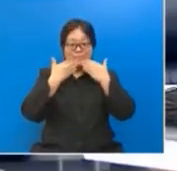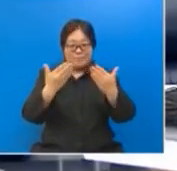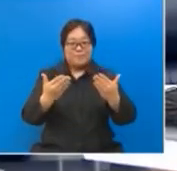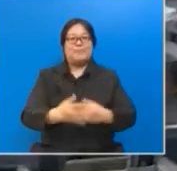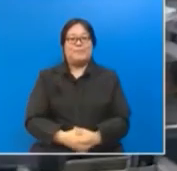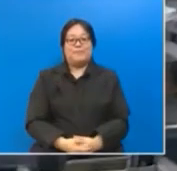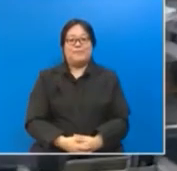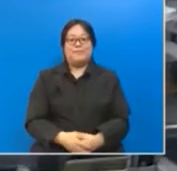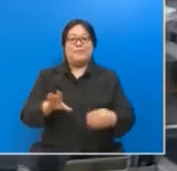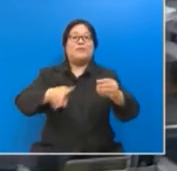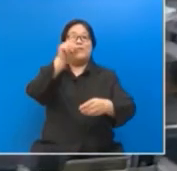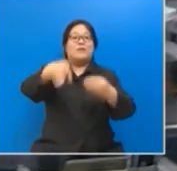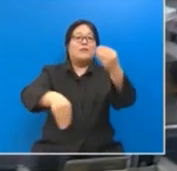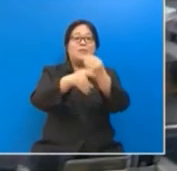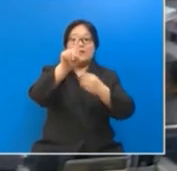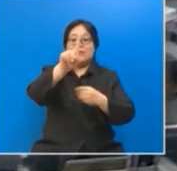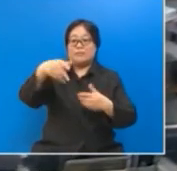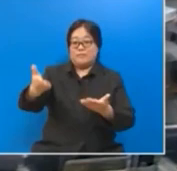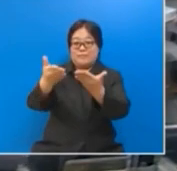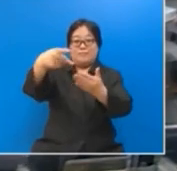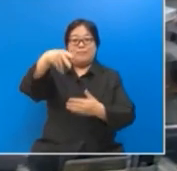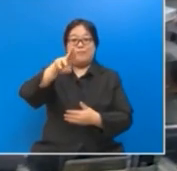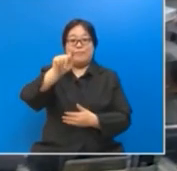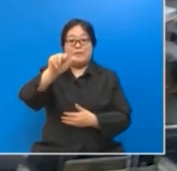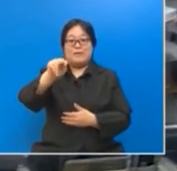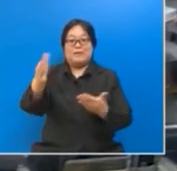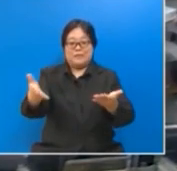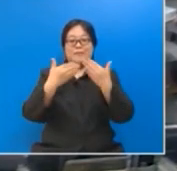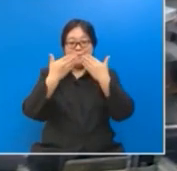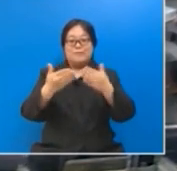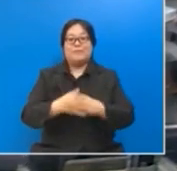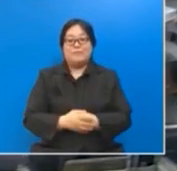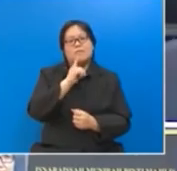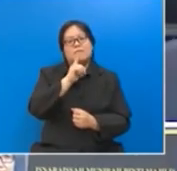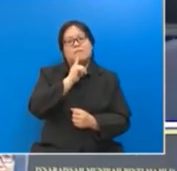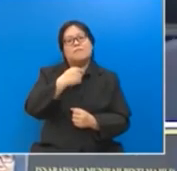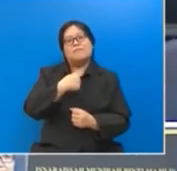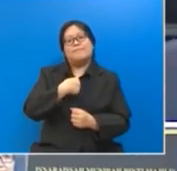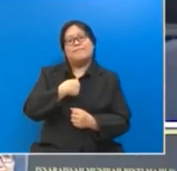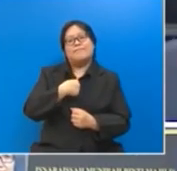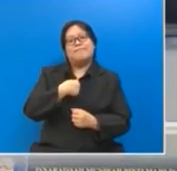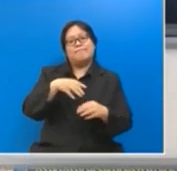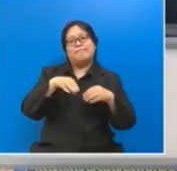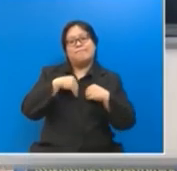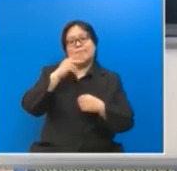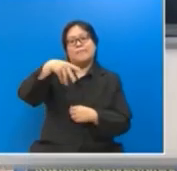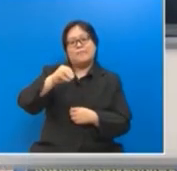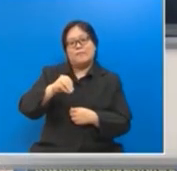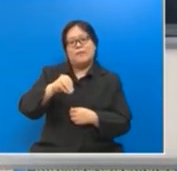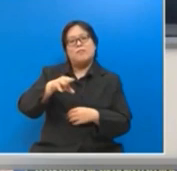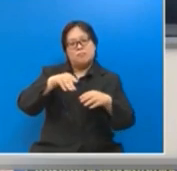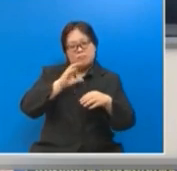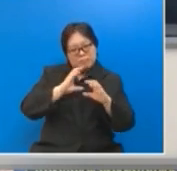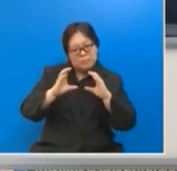kasih. Soalan tambahan pertama, sila Petatan. Ya, terima kasih sahabat saya, Timbalan Menteri. Kementerian Pendidikan sudah memperakui